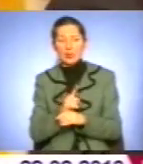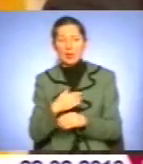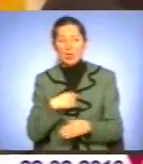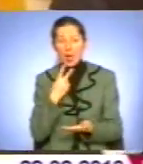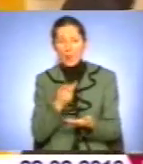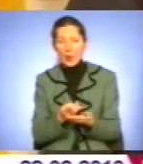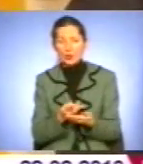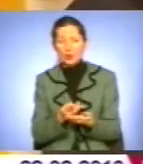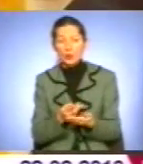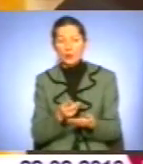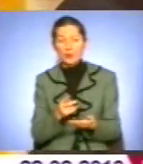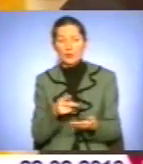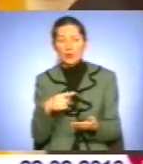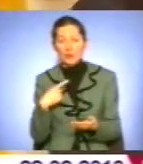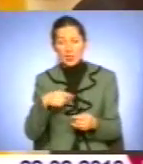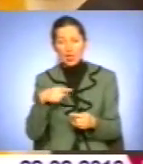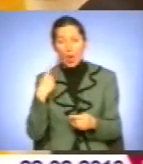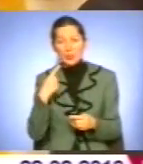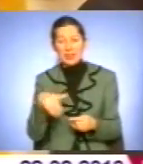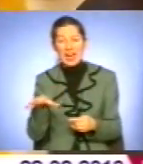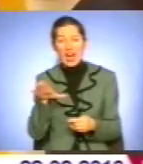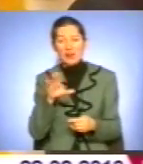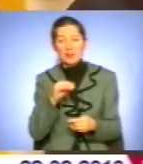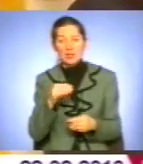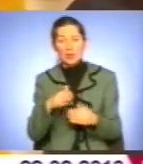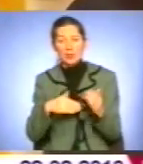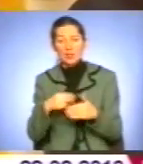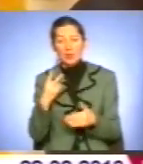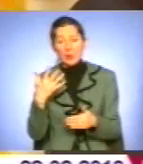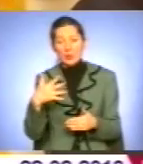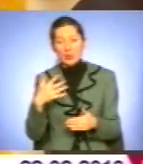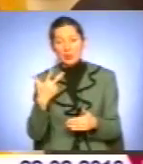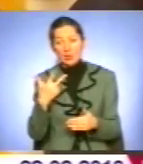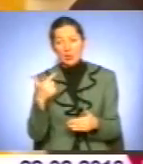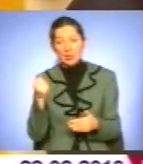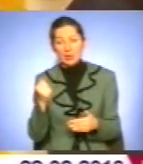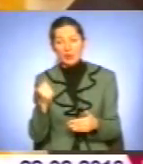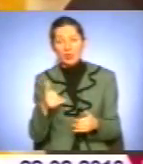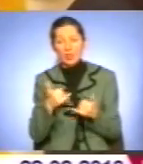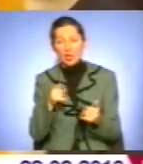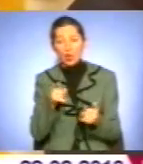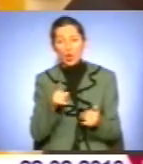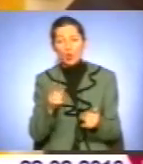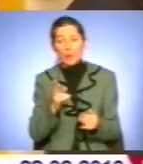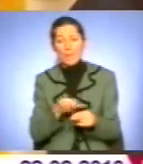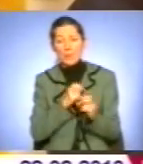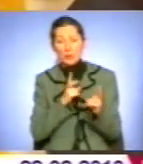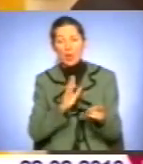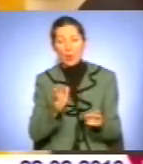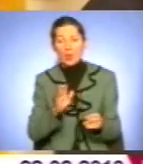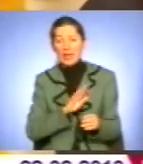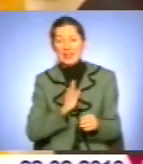по східних всіх областях, практично всі 2,50, декуди 3, для того, щоб і безпека, і не було